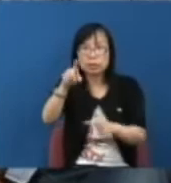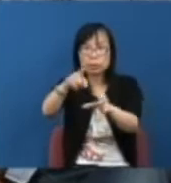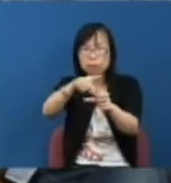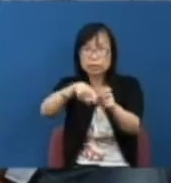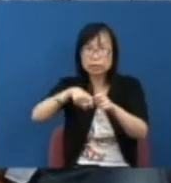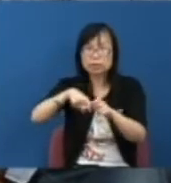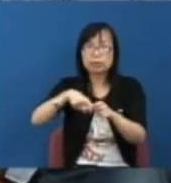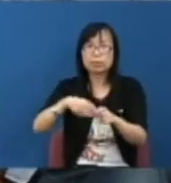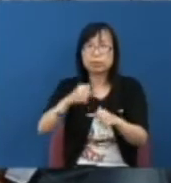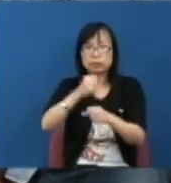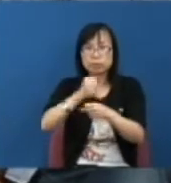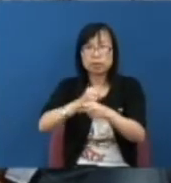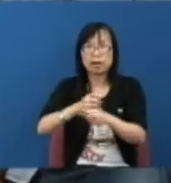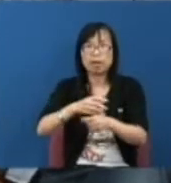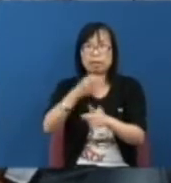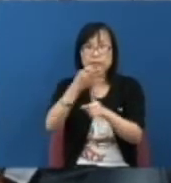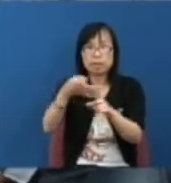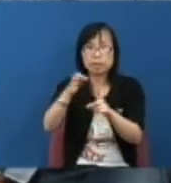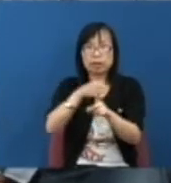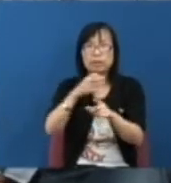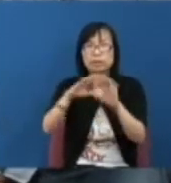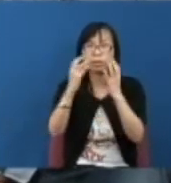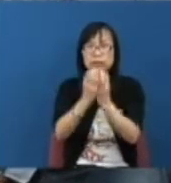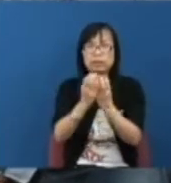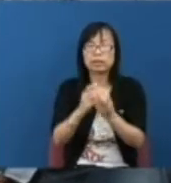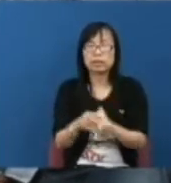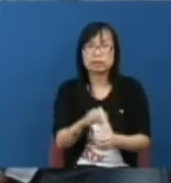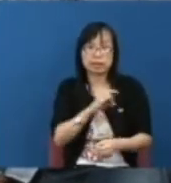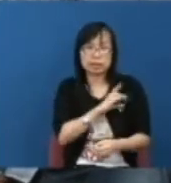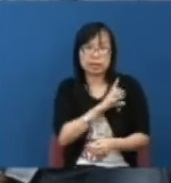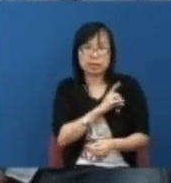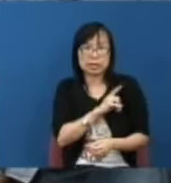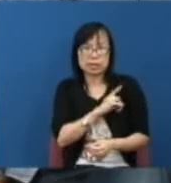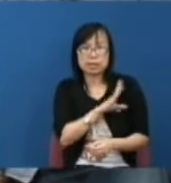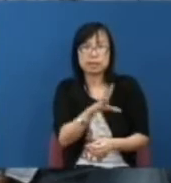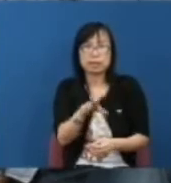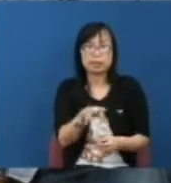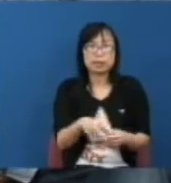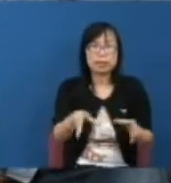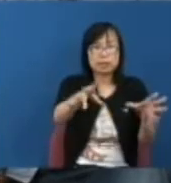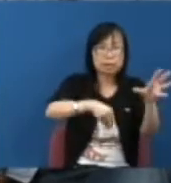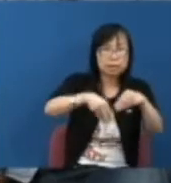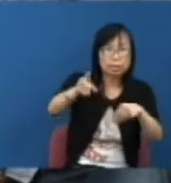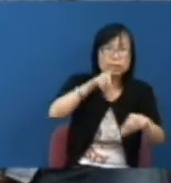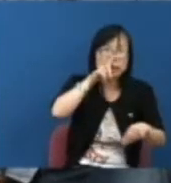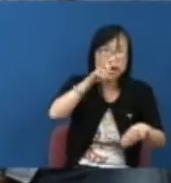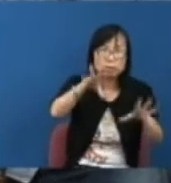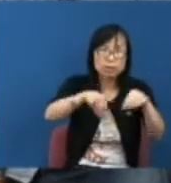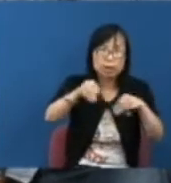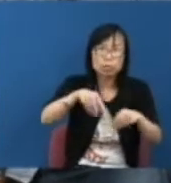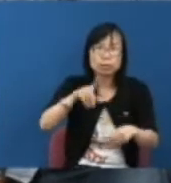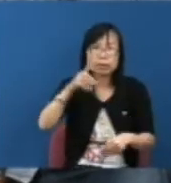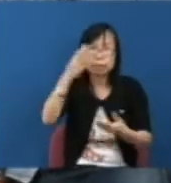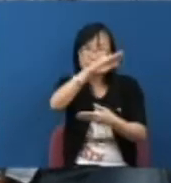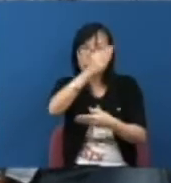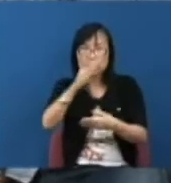非牟利嘅團體啦，咁佢哋就自發性地咧就邊度啊收啲膠樽，邊度啊收啲玻璃樽，收埋